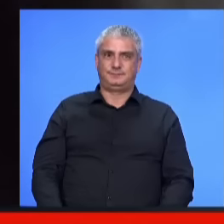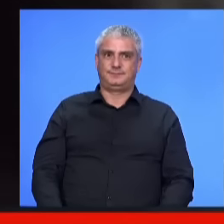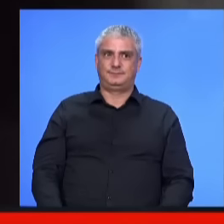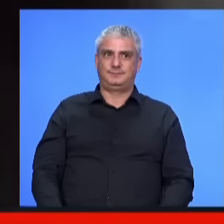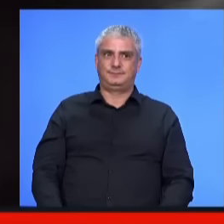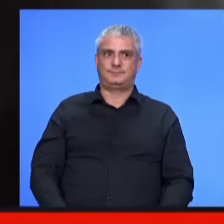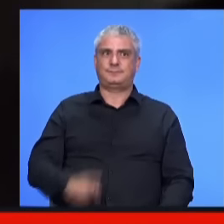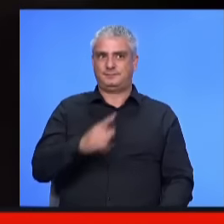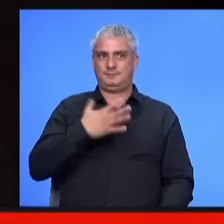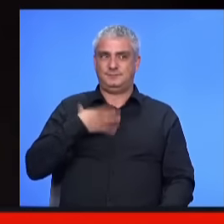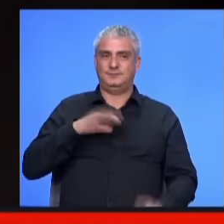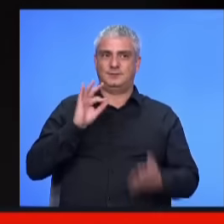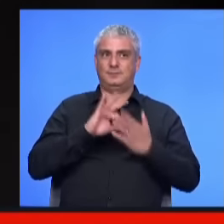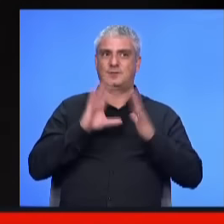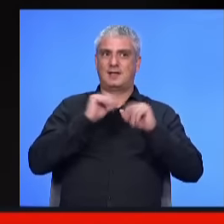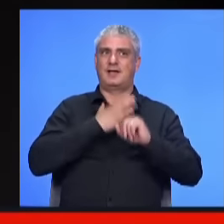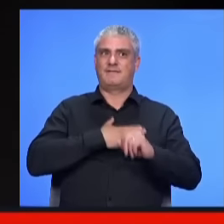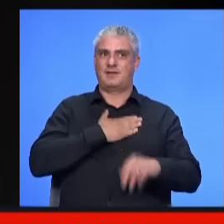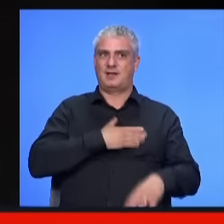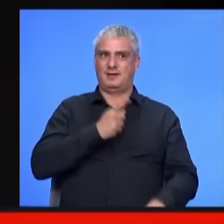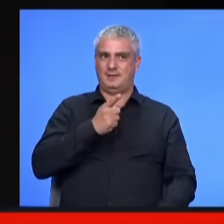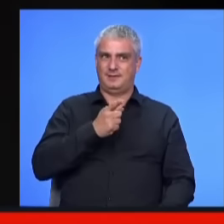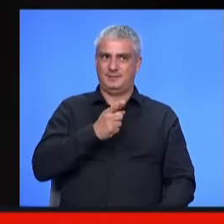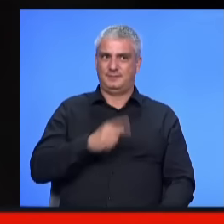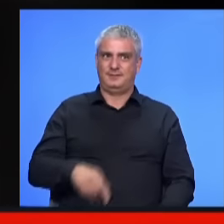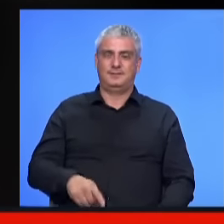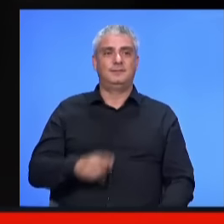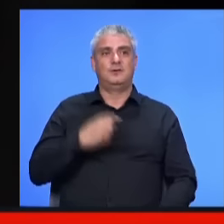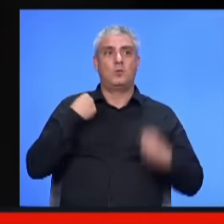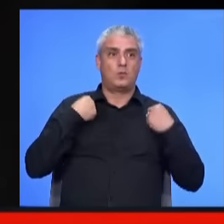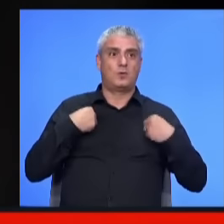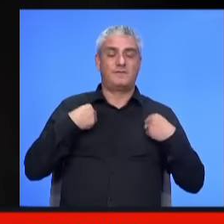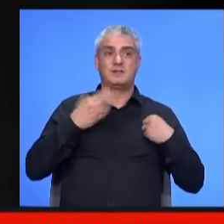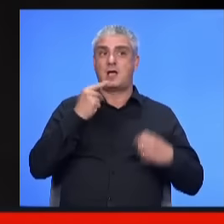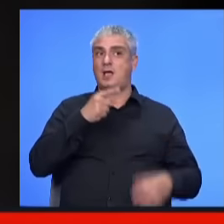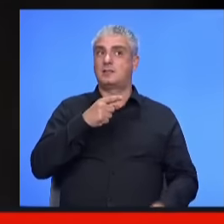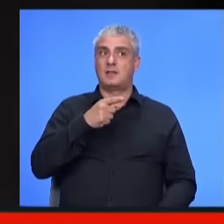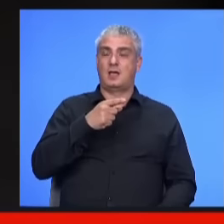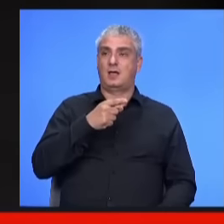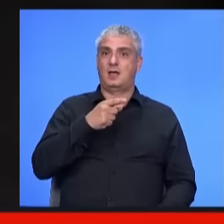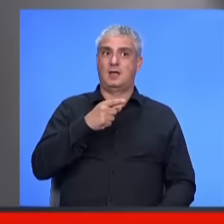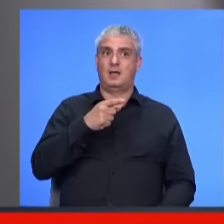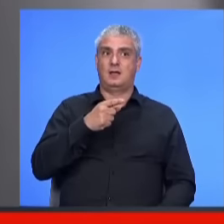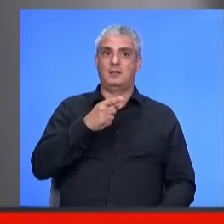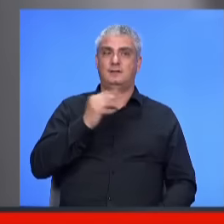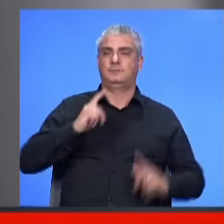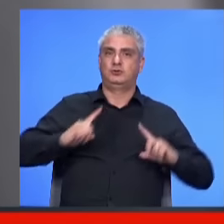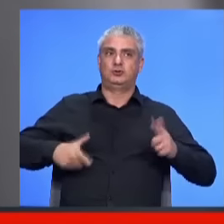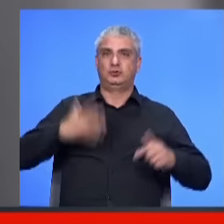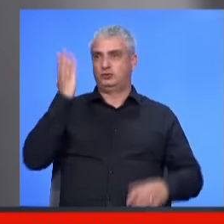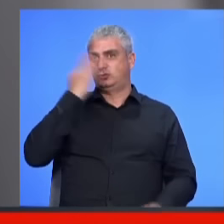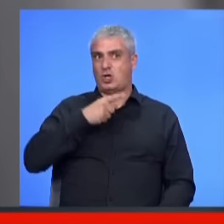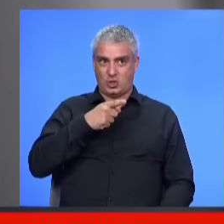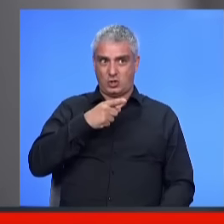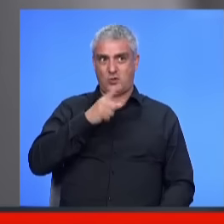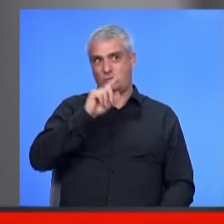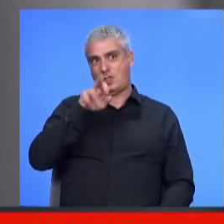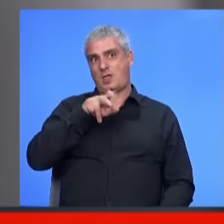את זה היא לבשה בערב חג. פיה הזאת היא הייתה עם ג'ינס שחור. כנראה הלכה